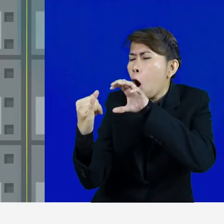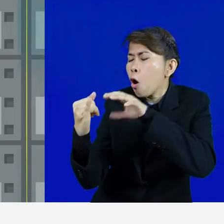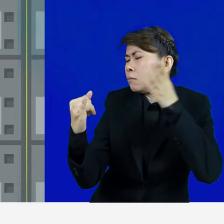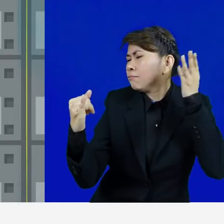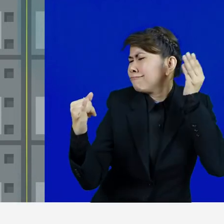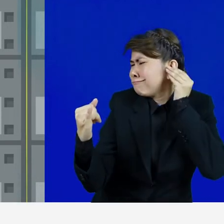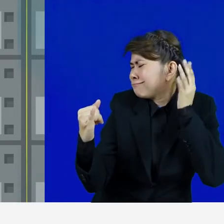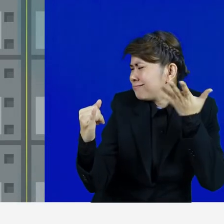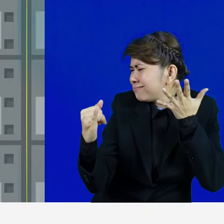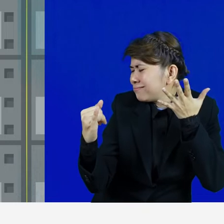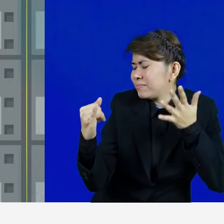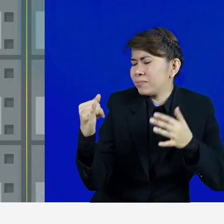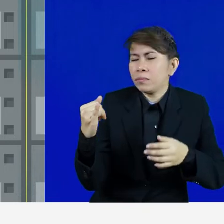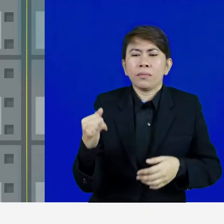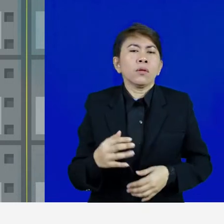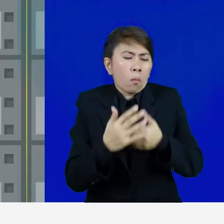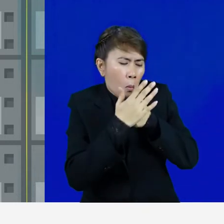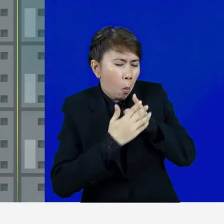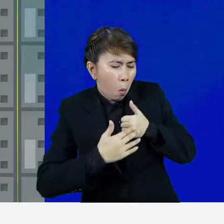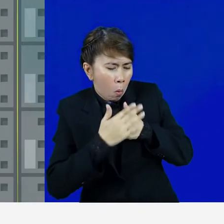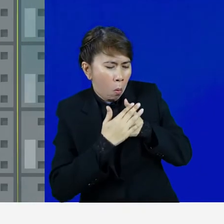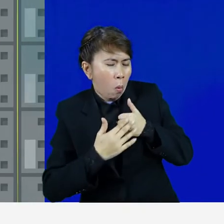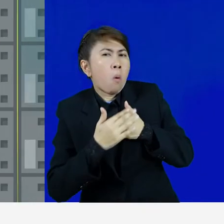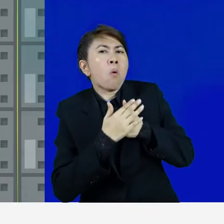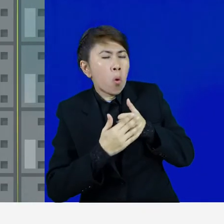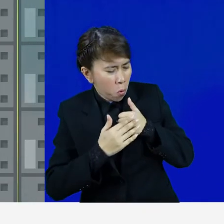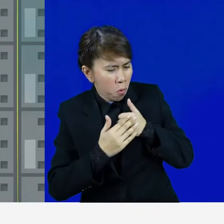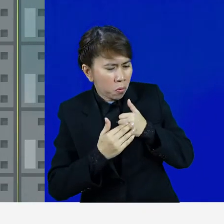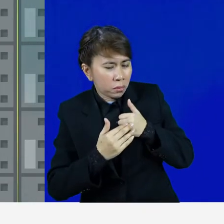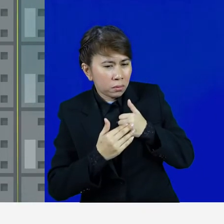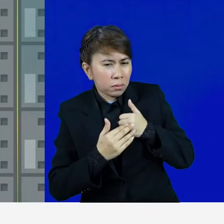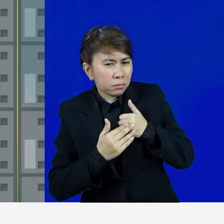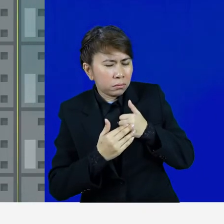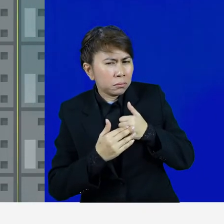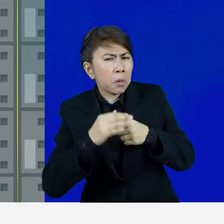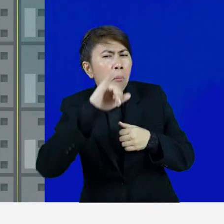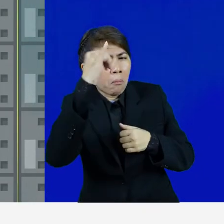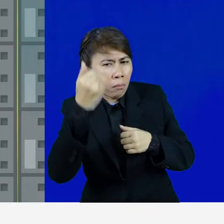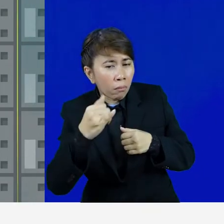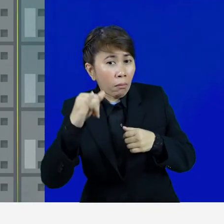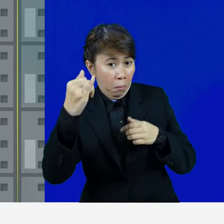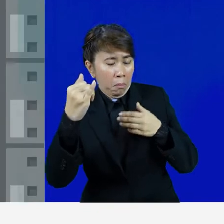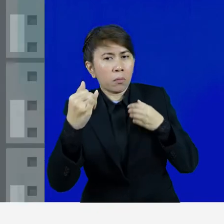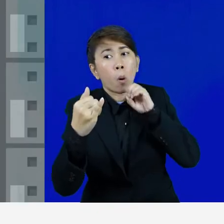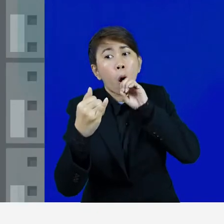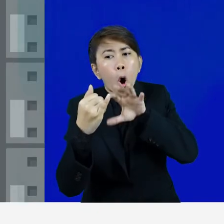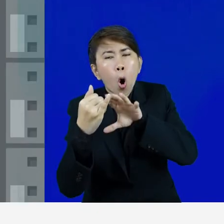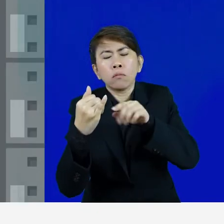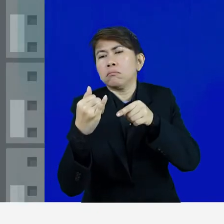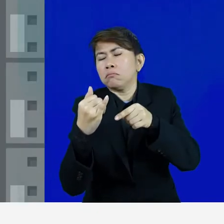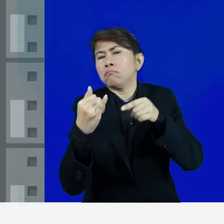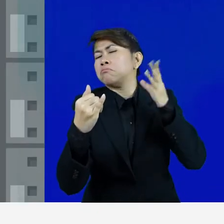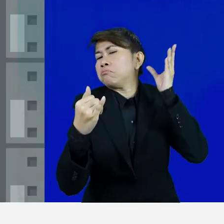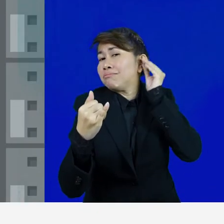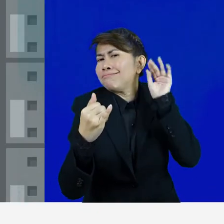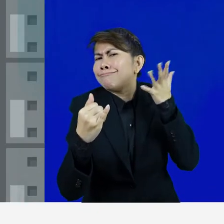ท่าไหร่พี่ก็ไม่ได้ยินเลย โอ้โอ้พี่อยู่นี่แล้วไงเอ๊แต่จริงๆถ้าตะโกนเรียกพี่ใน